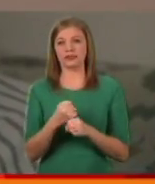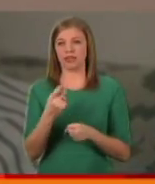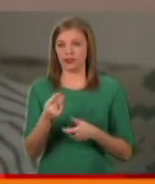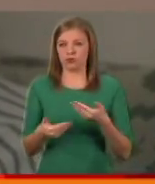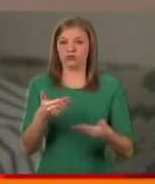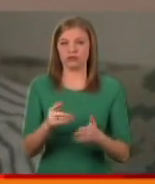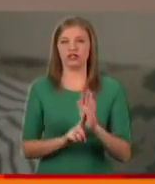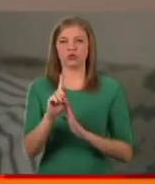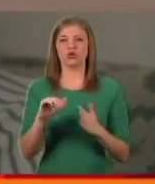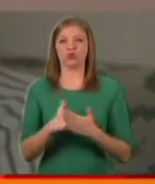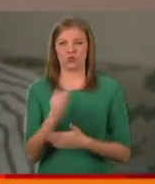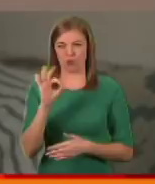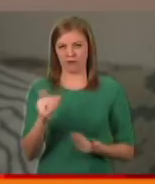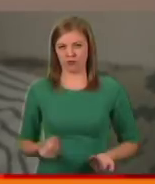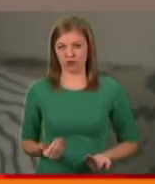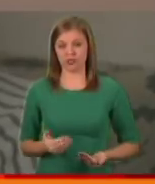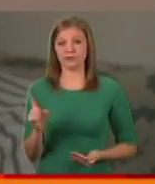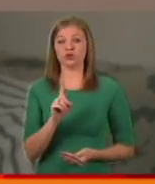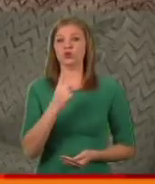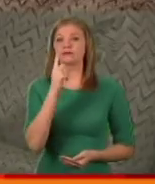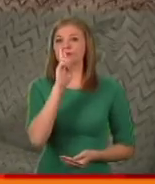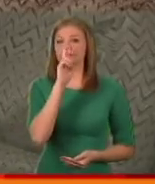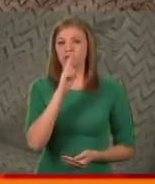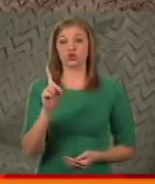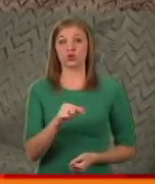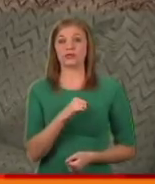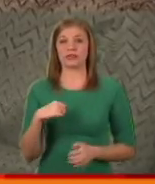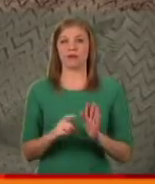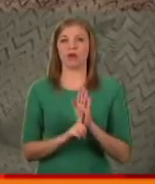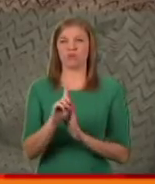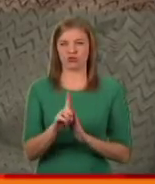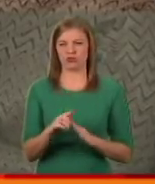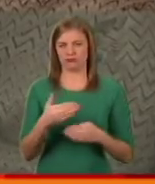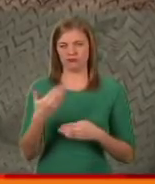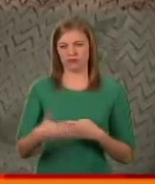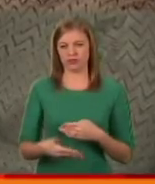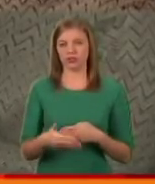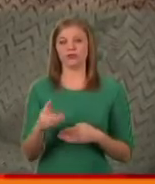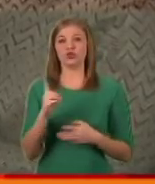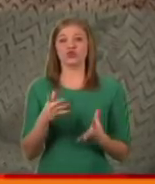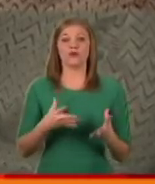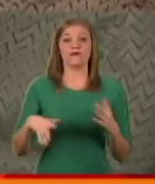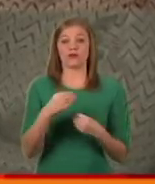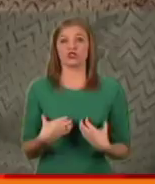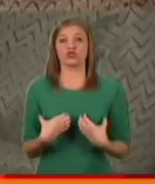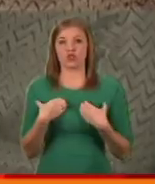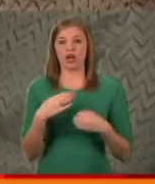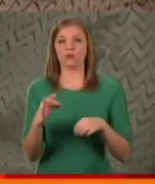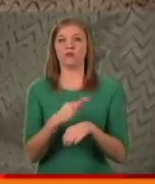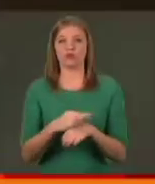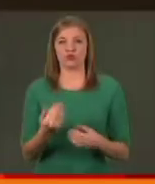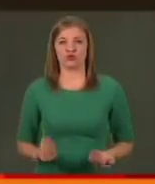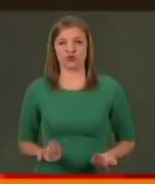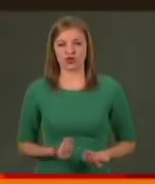і почати нову життя. Єдине, про що шкодує Наталя, що сама почала так пізно. Що весь жах подружнього